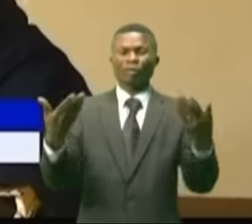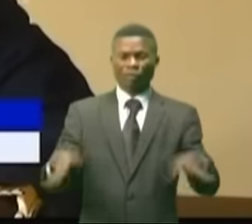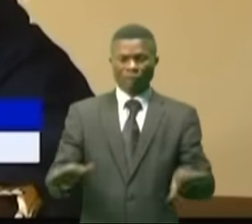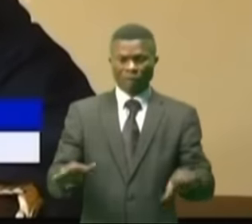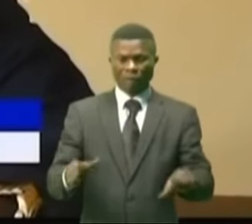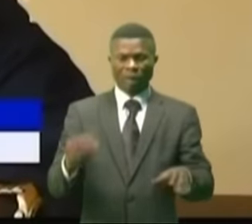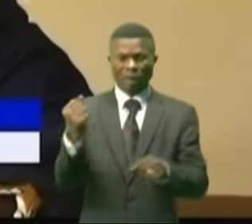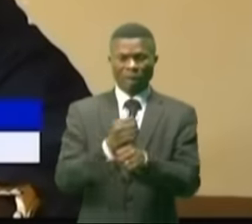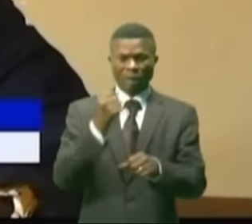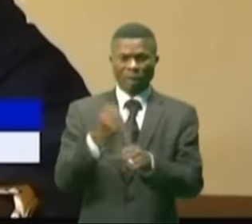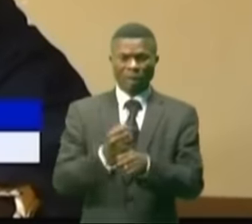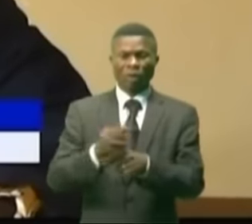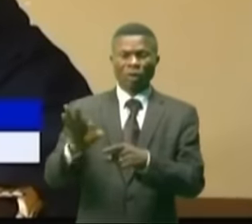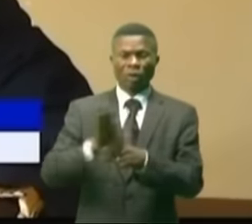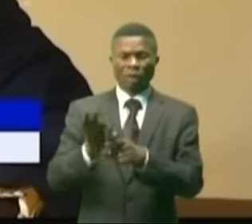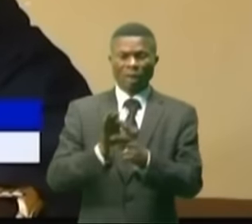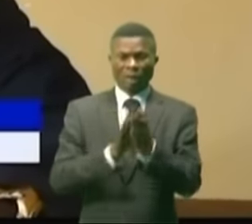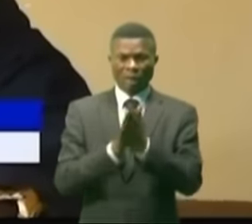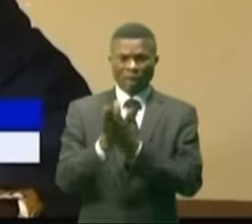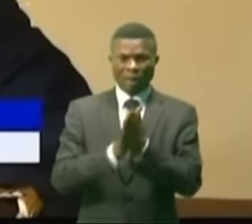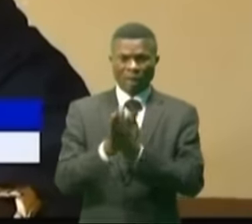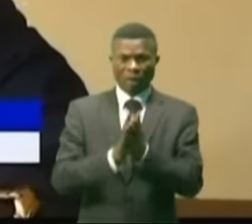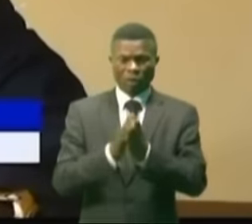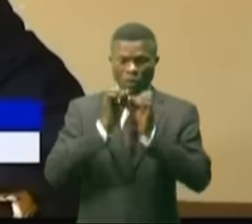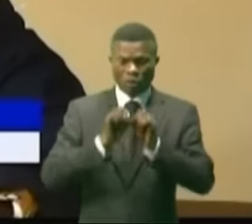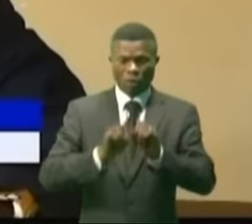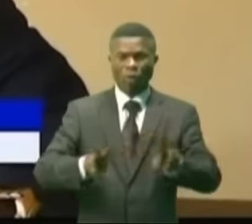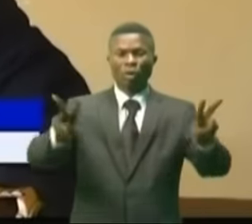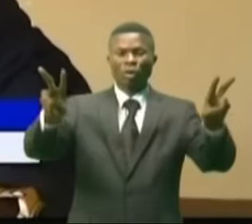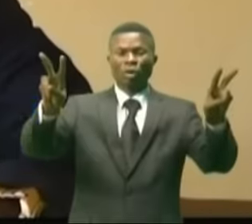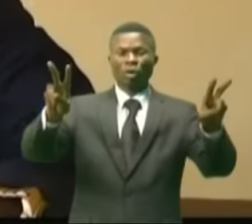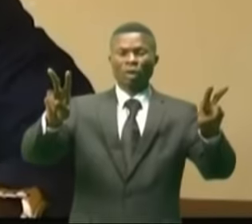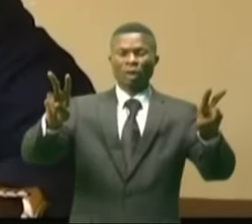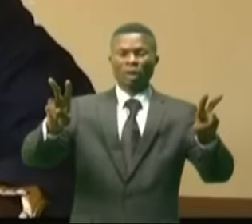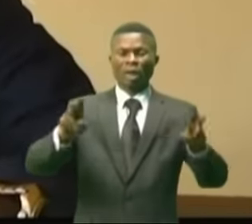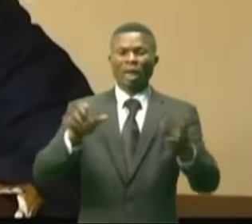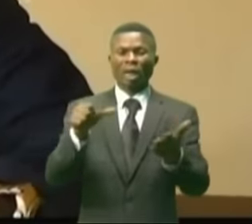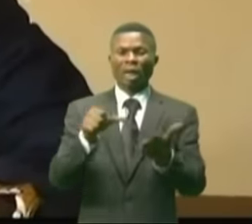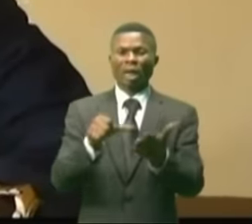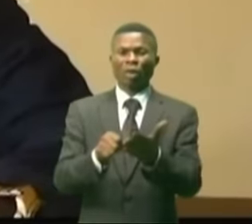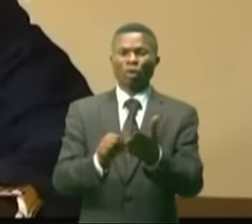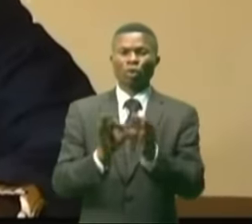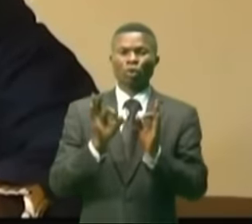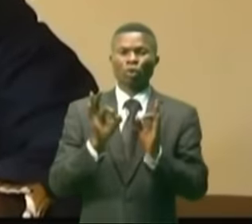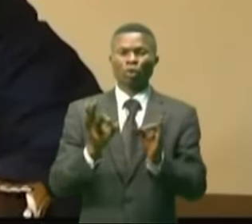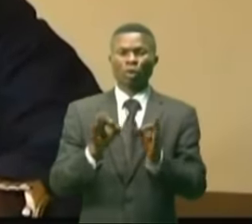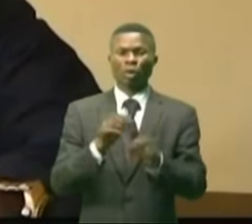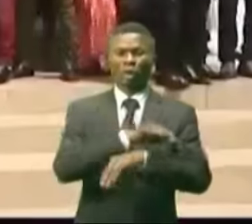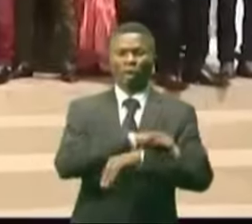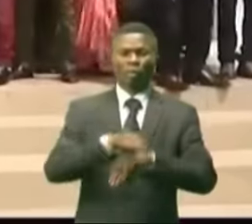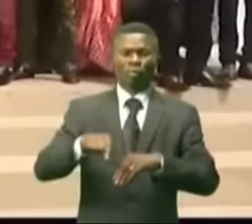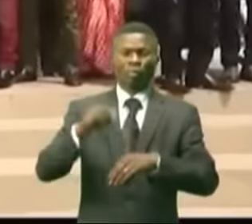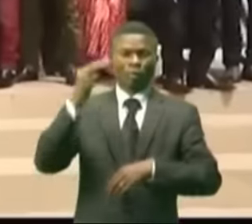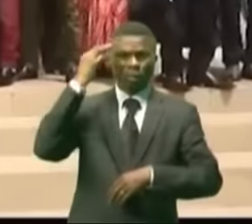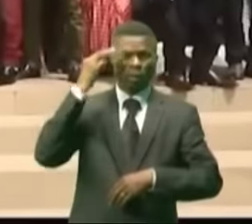les travaux de l'atelier consacré à la vulgarisation de la nouvelle circulaire du ministère budget.